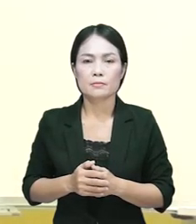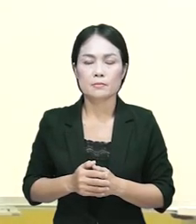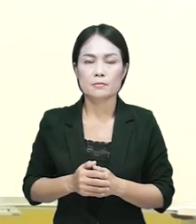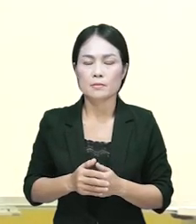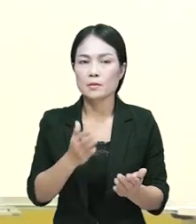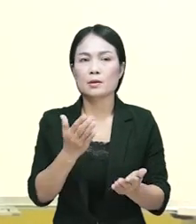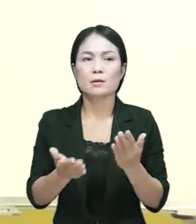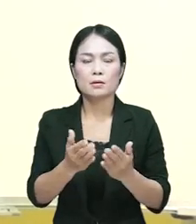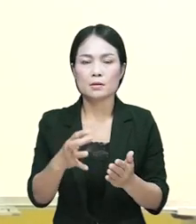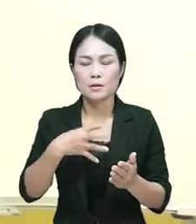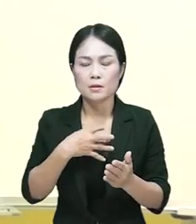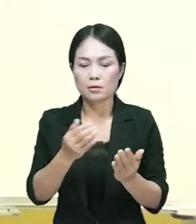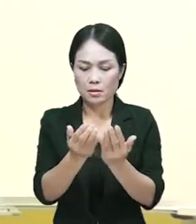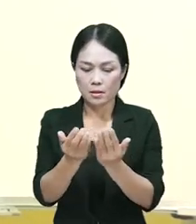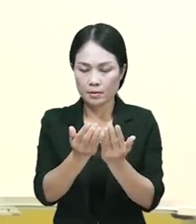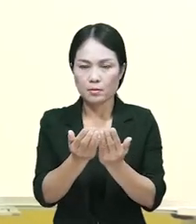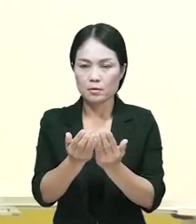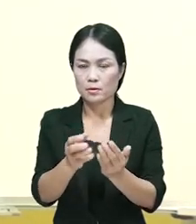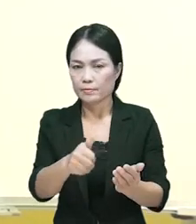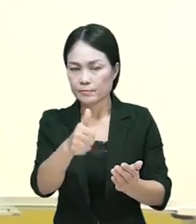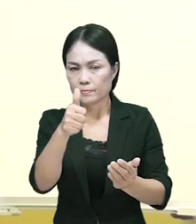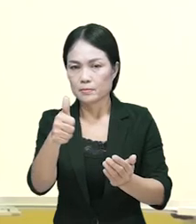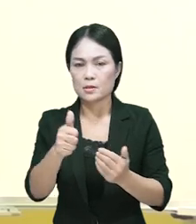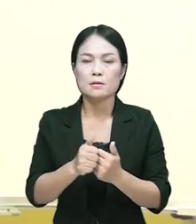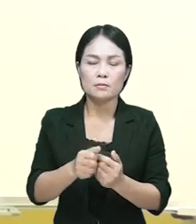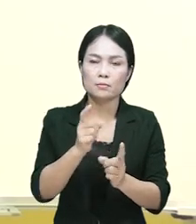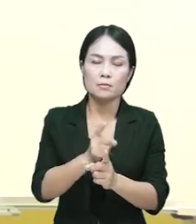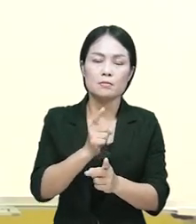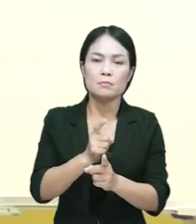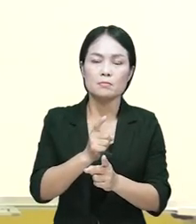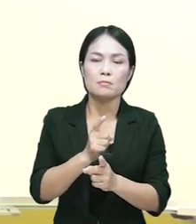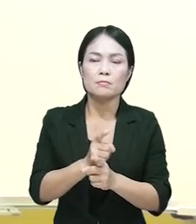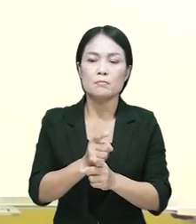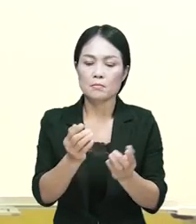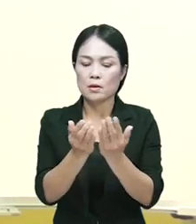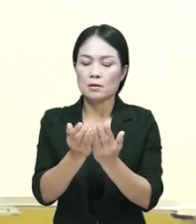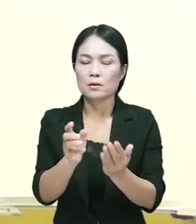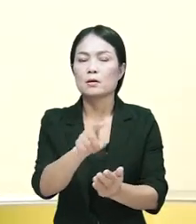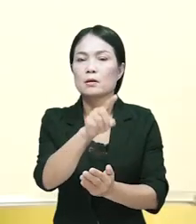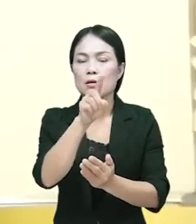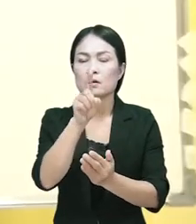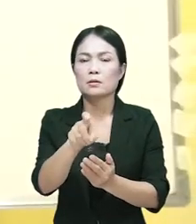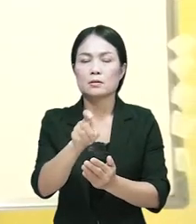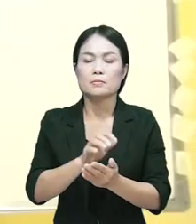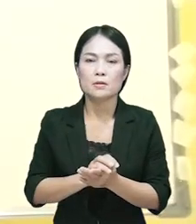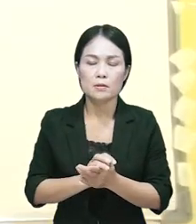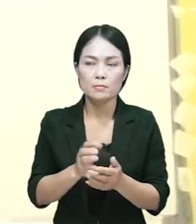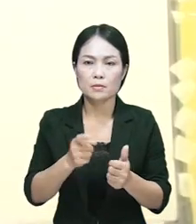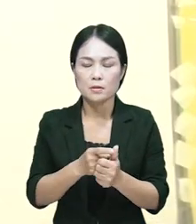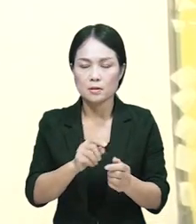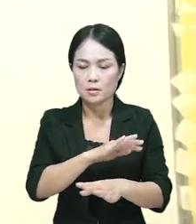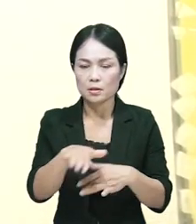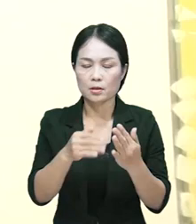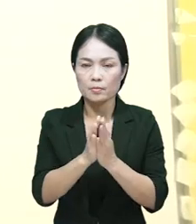ហើយបើសិនជាចង់ឲ្យការអានរបស់យើងកាន់តែល្អប្រសើរទៀតគឺយើងត្រូវអានសំណួរជាមុនសិនចាអរគុណ